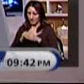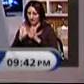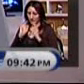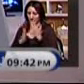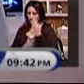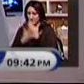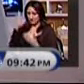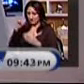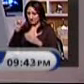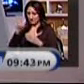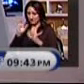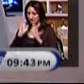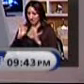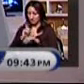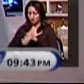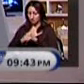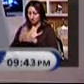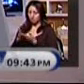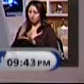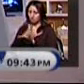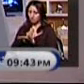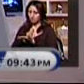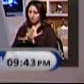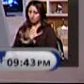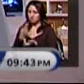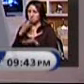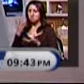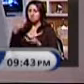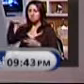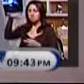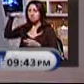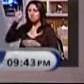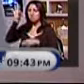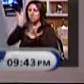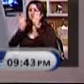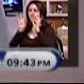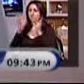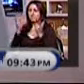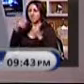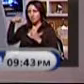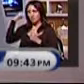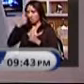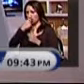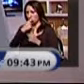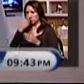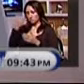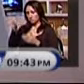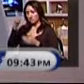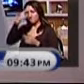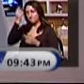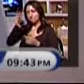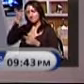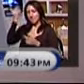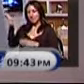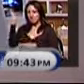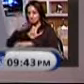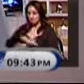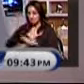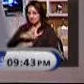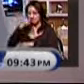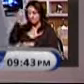رئاسية مبكرة، طيب بترى مين بقى الذي يصلح لرئاسة مصر اذا ما تم اجراء انتخابات رئاسية مبكرة؟ يعني